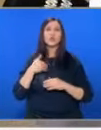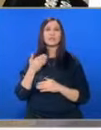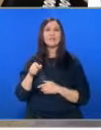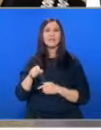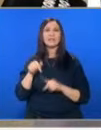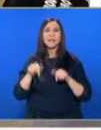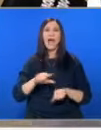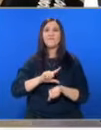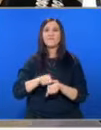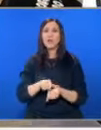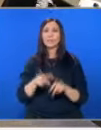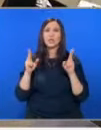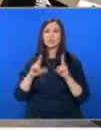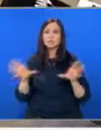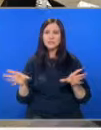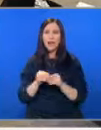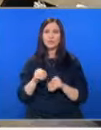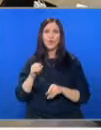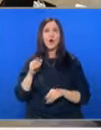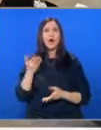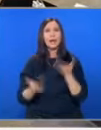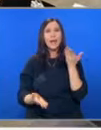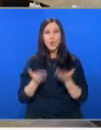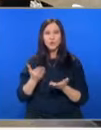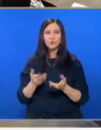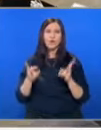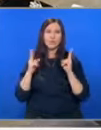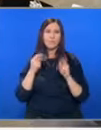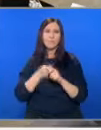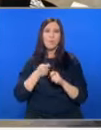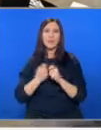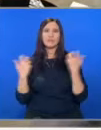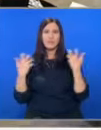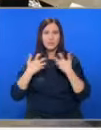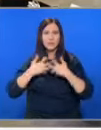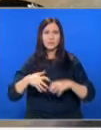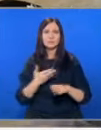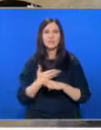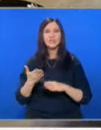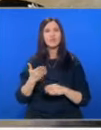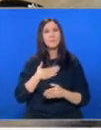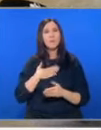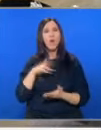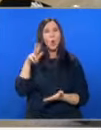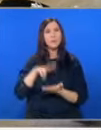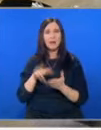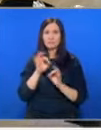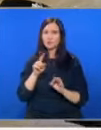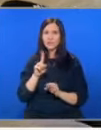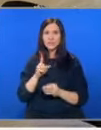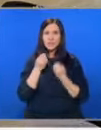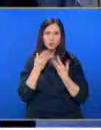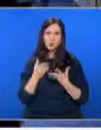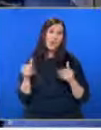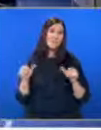си решим регулаторите заедно, да си решим правките по механизма, вече имаме одобрен. Нищо не се е